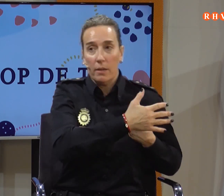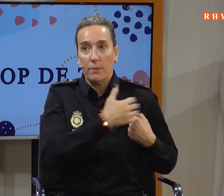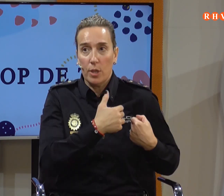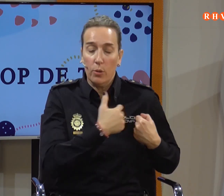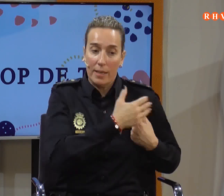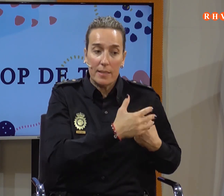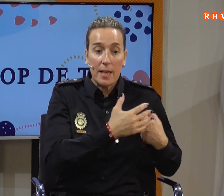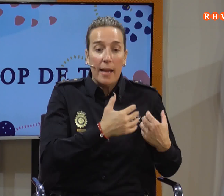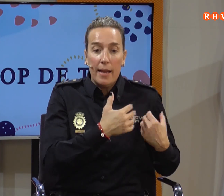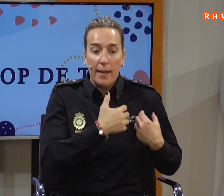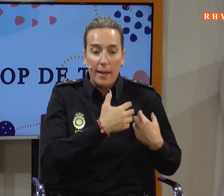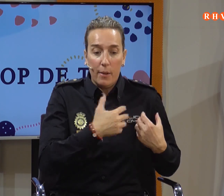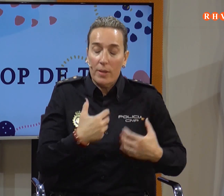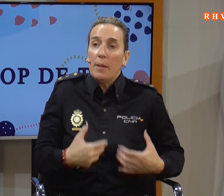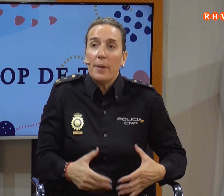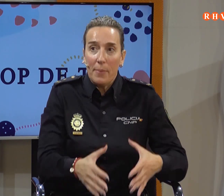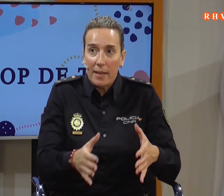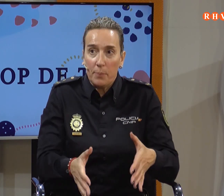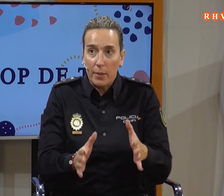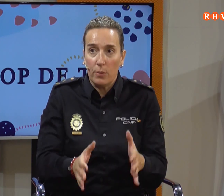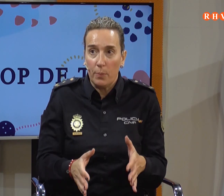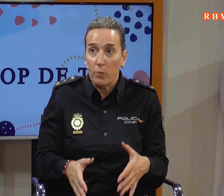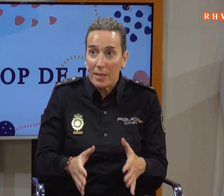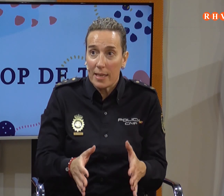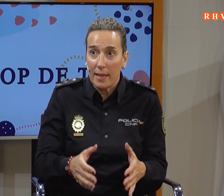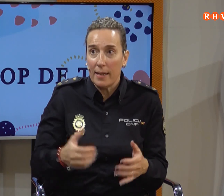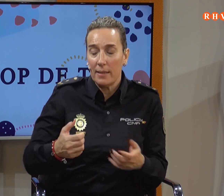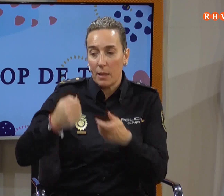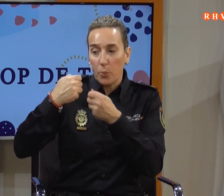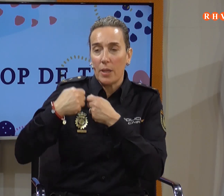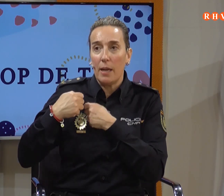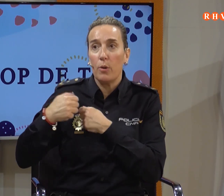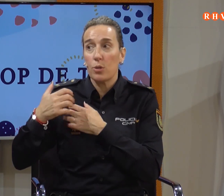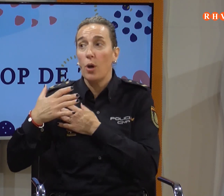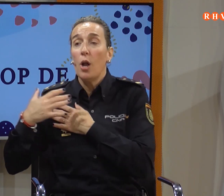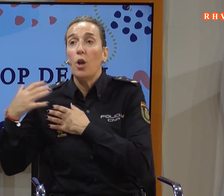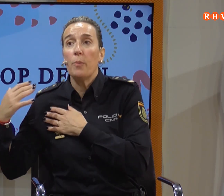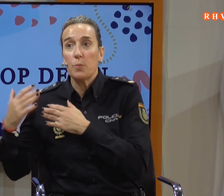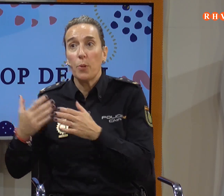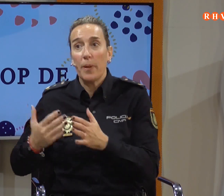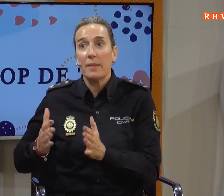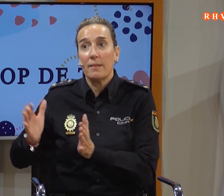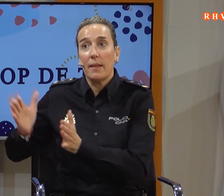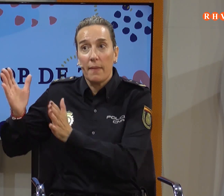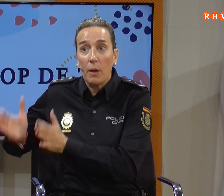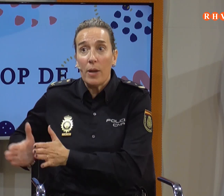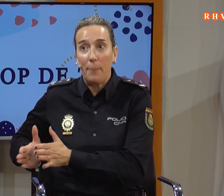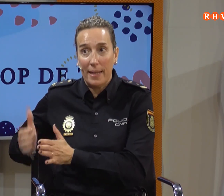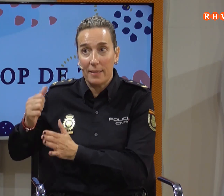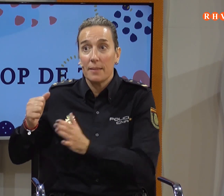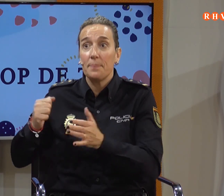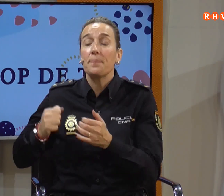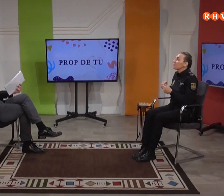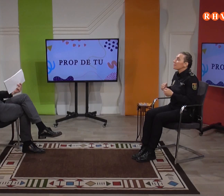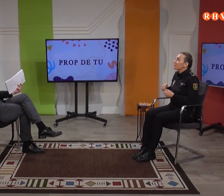fora, o sea, lo que és quan anem caminant per una acera, intentar portar el bolso el més propet d'una